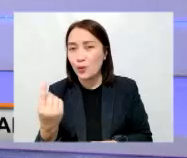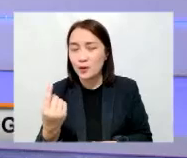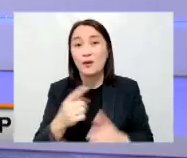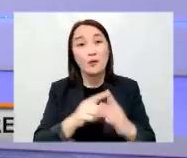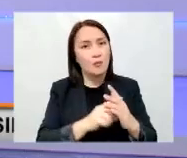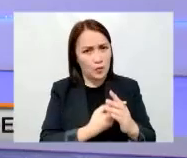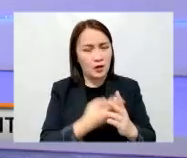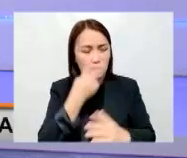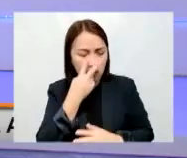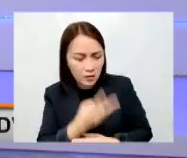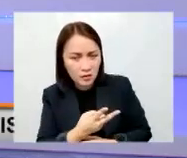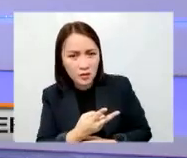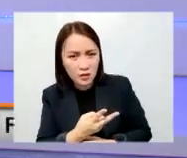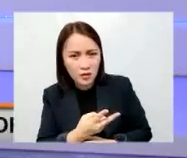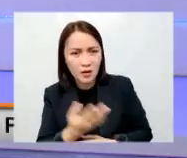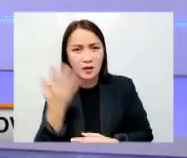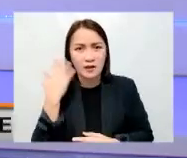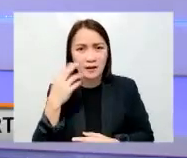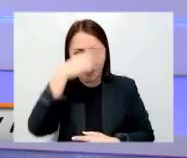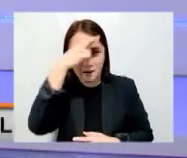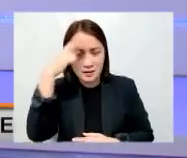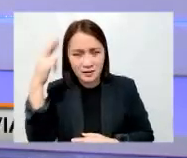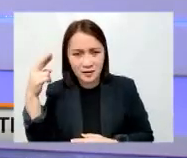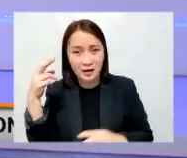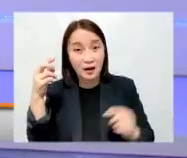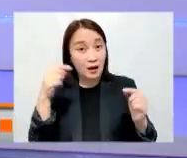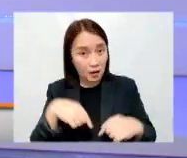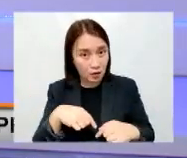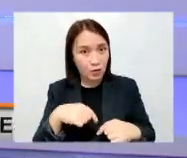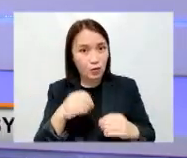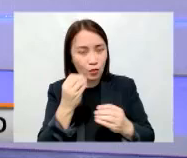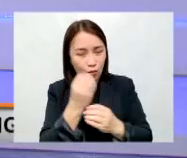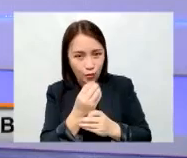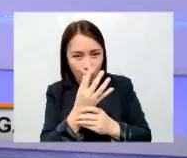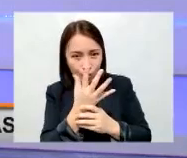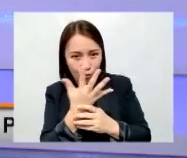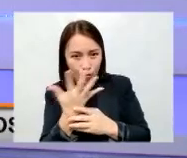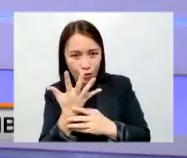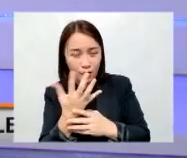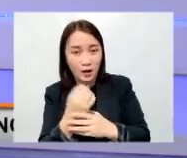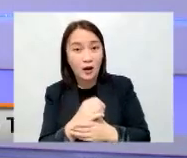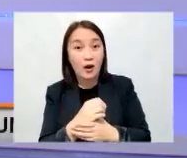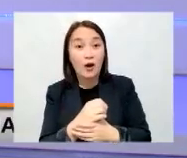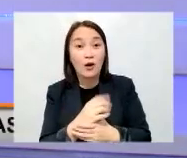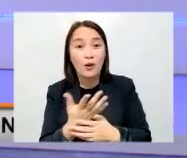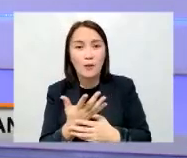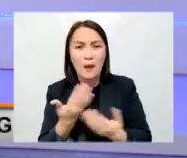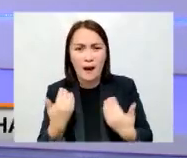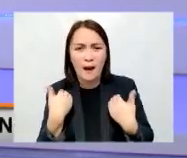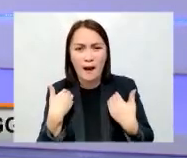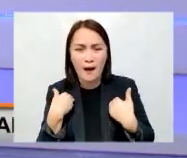sa Masungi o 3 years ago, ngayon lang ito namukadkad at imbis na bulaklak, cones na may mga buto